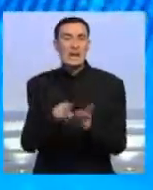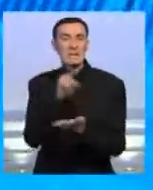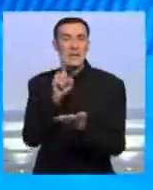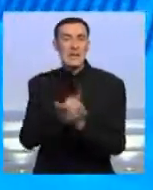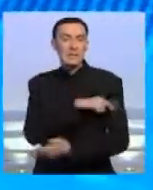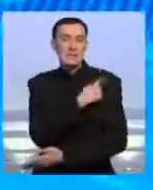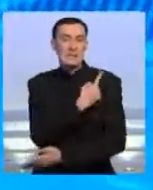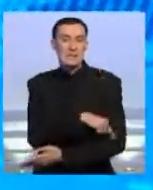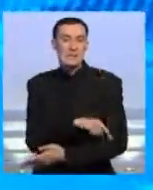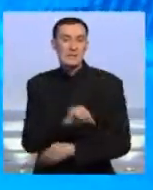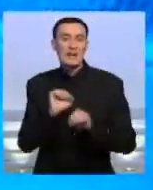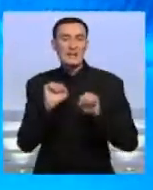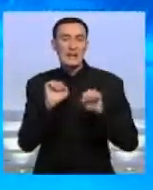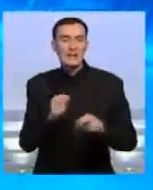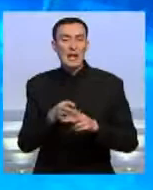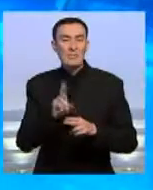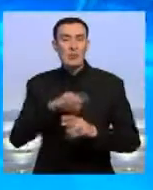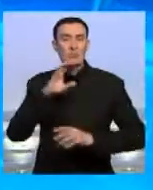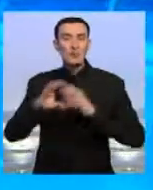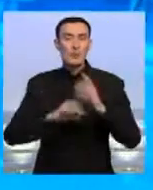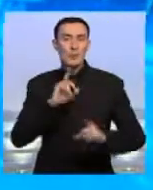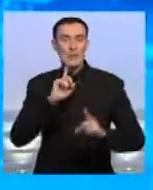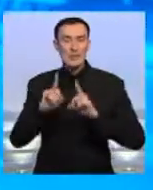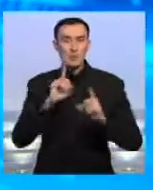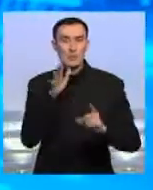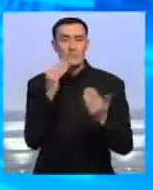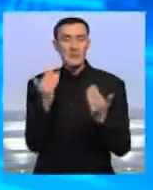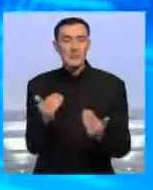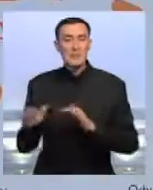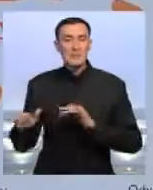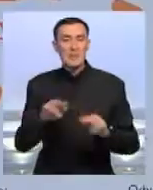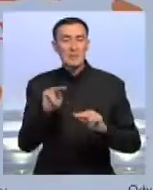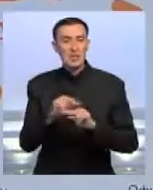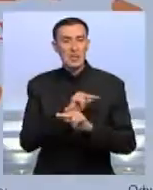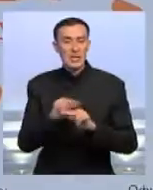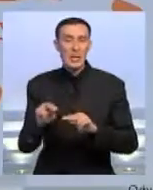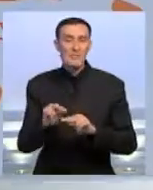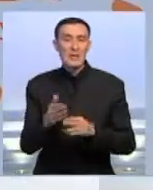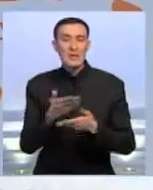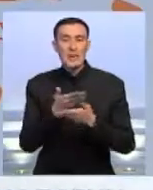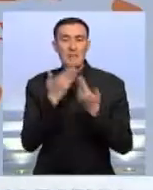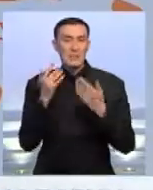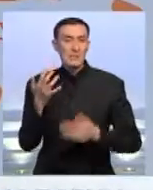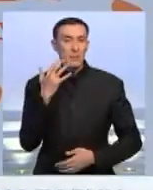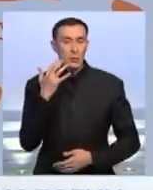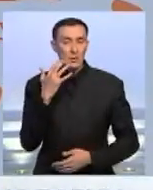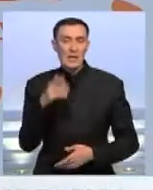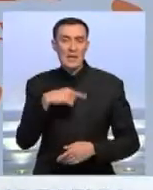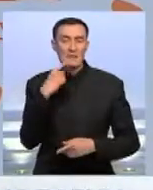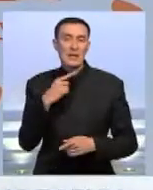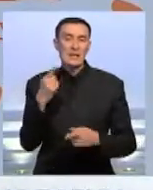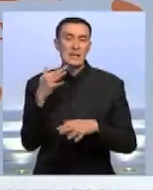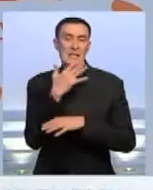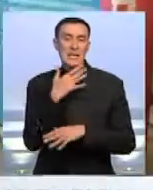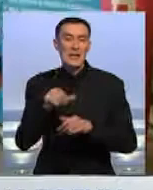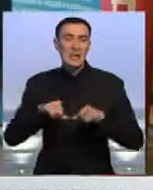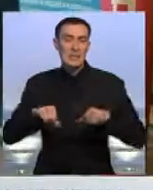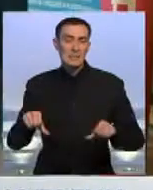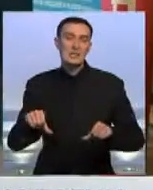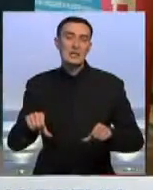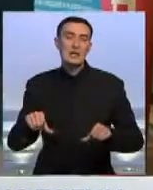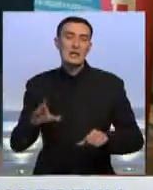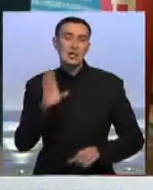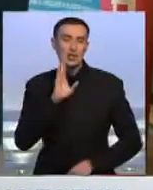медицинского страхования. Об этом на Международном конгрессе по современным методам лечения бесплодия заявила член Национальной комиссии по делам женщин при